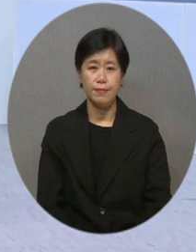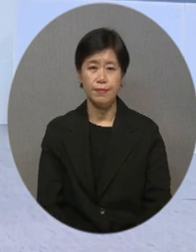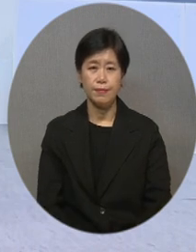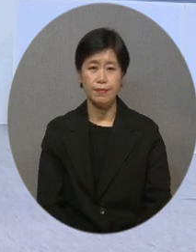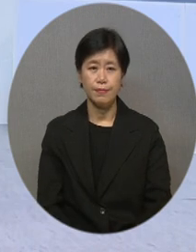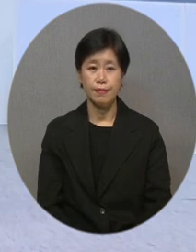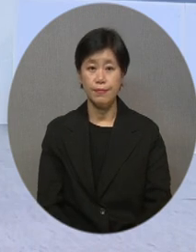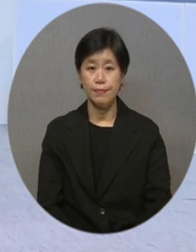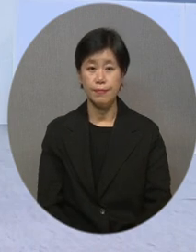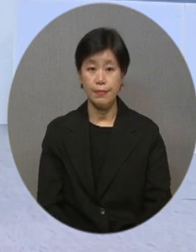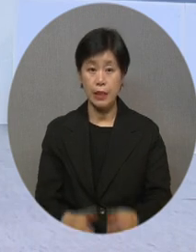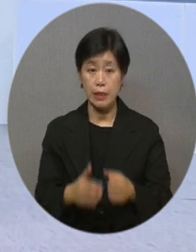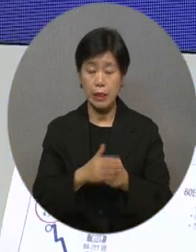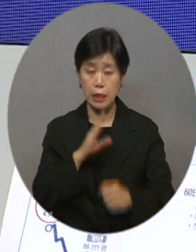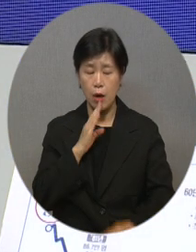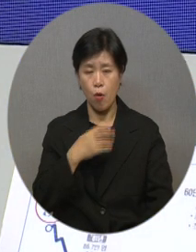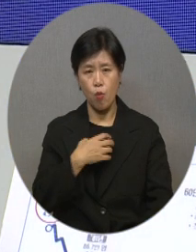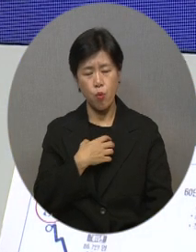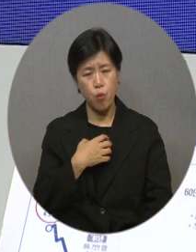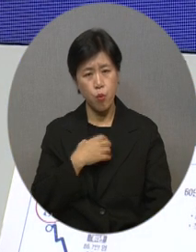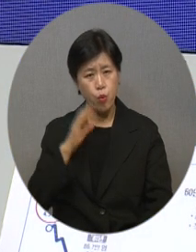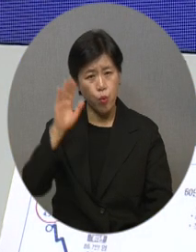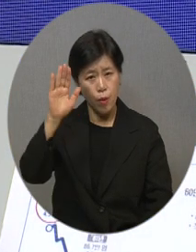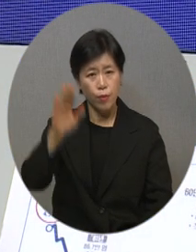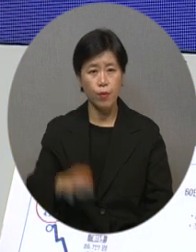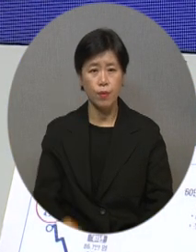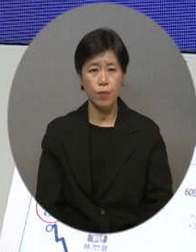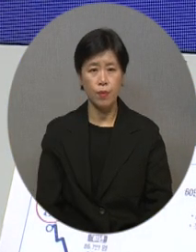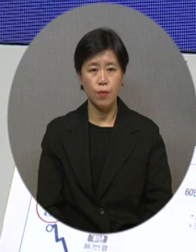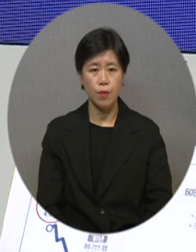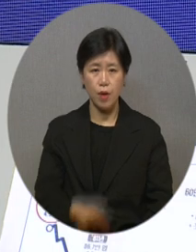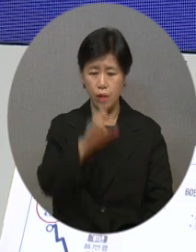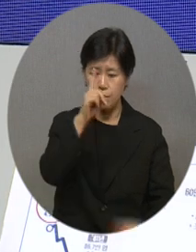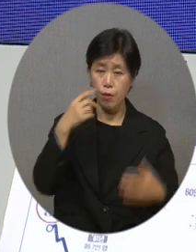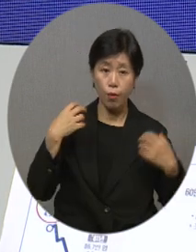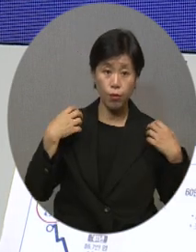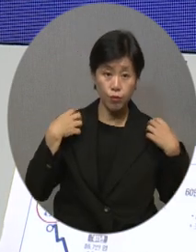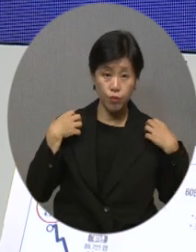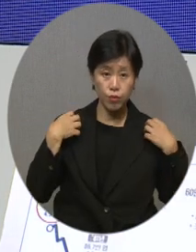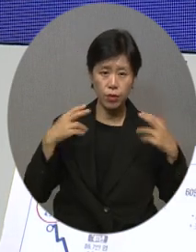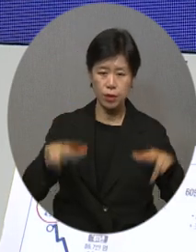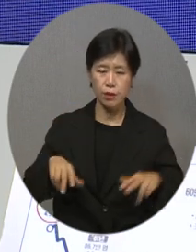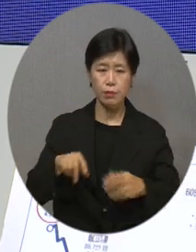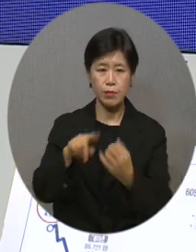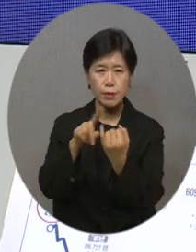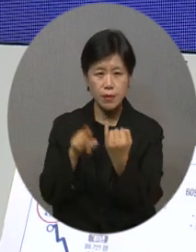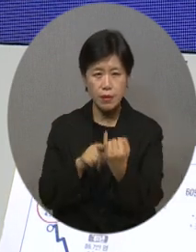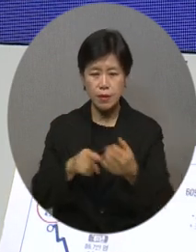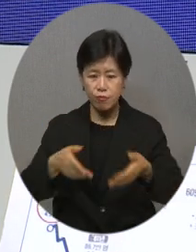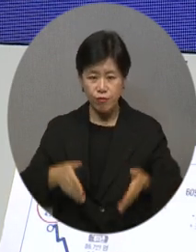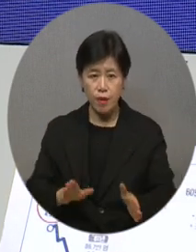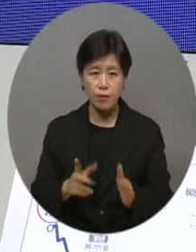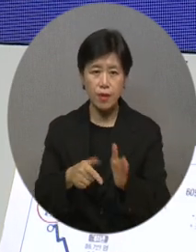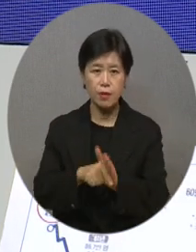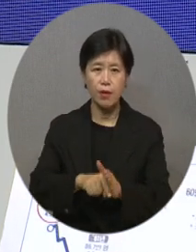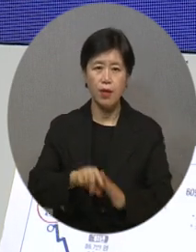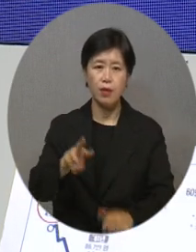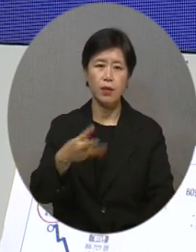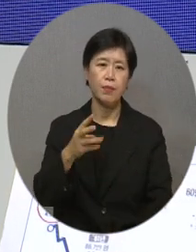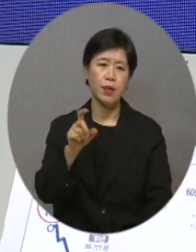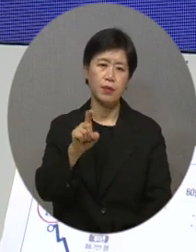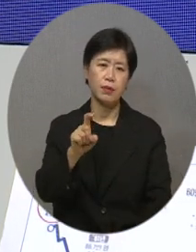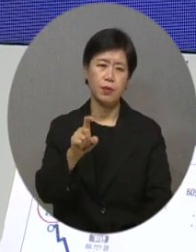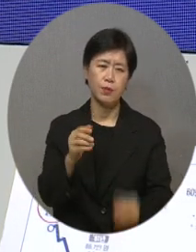정말로 우리가 위기감을 느끼고 저희가 정부에서도 좀 더 저희가 320조를 썼습니다. 그간에. 그런데 이게 좀 너무